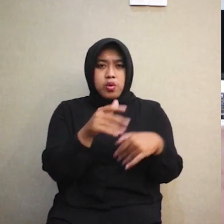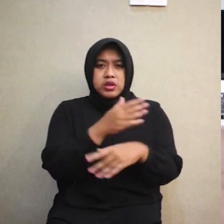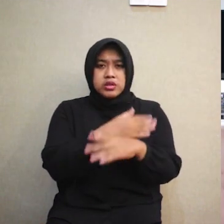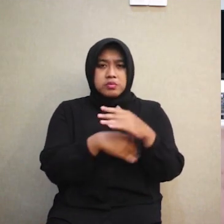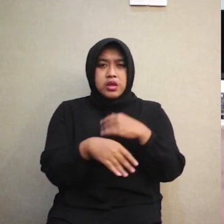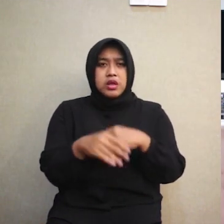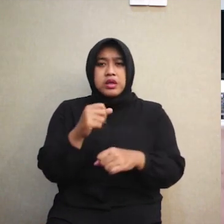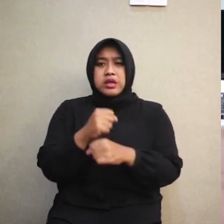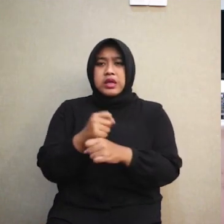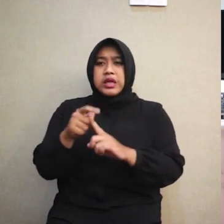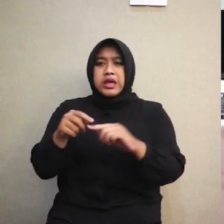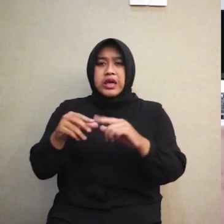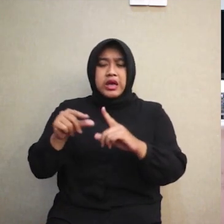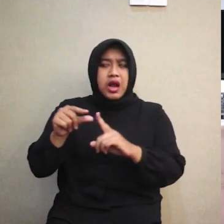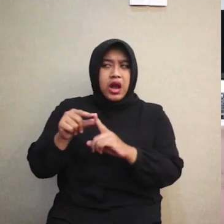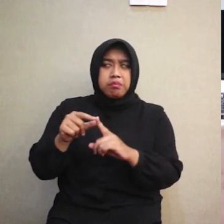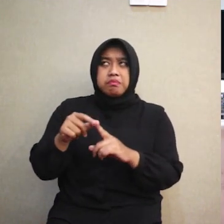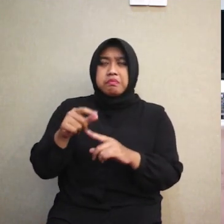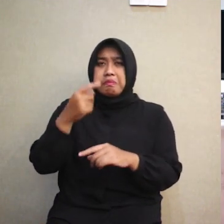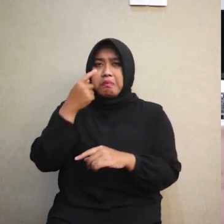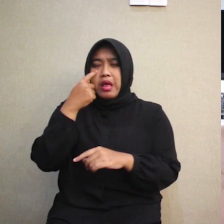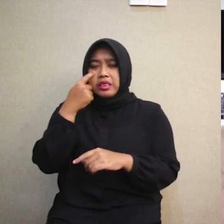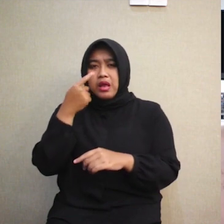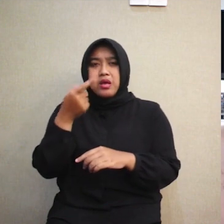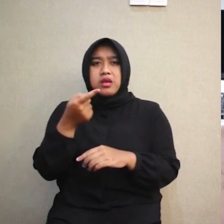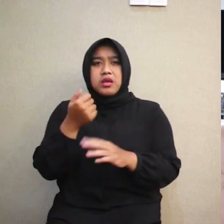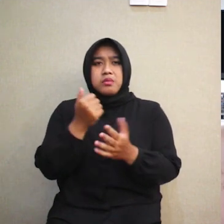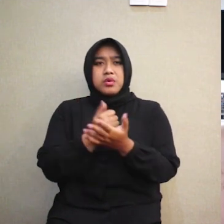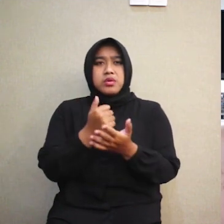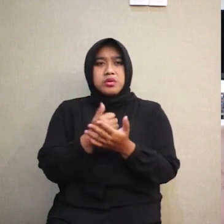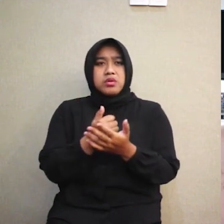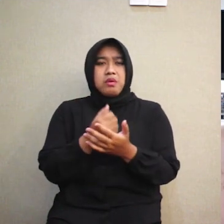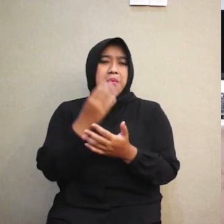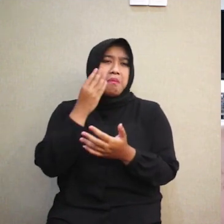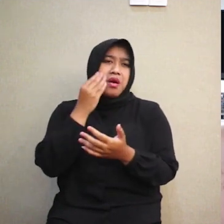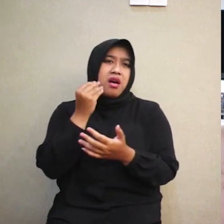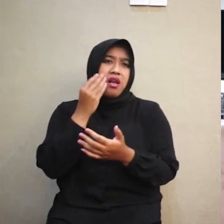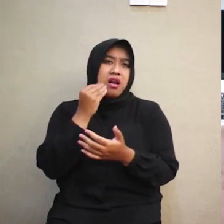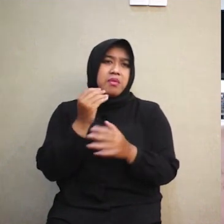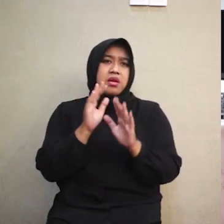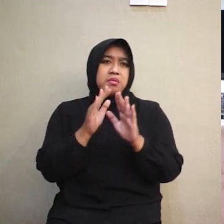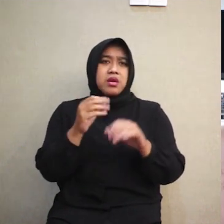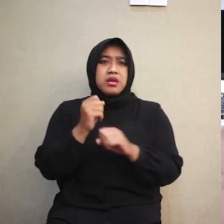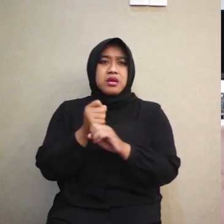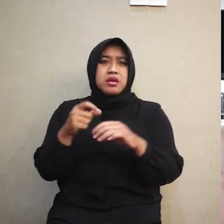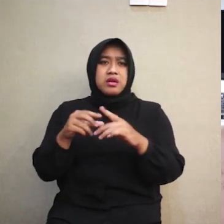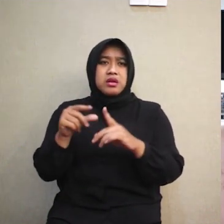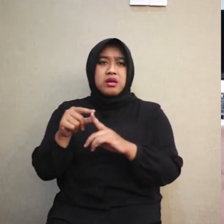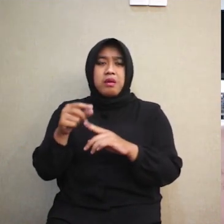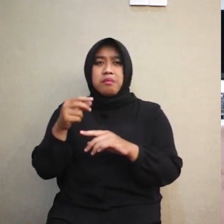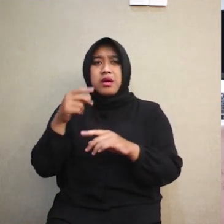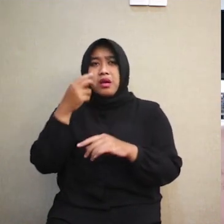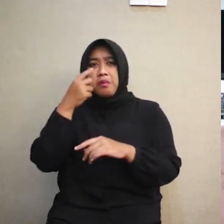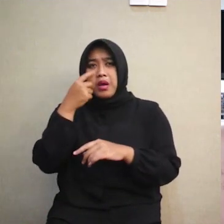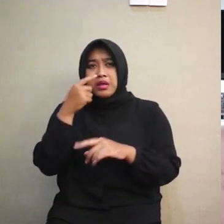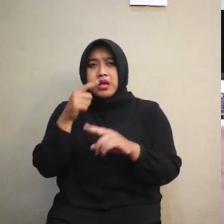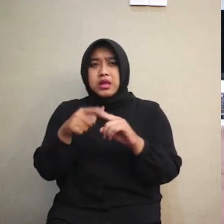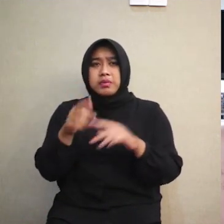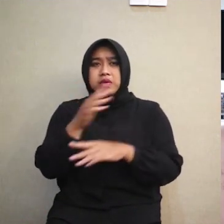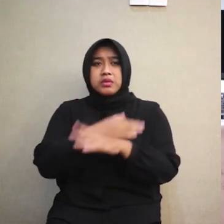gelap mata umpet lah jelas-jelas yang selama ini secara pengalaman yang banyak gelap mata kan bukan pada difabel tapi yang